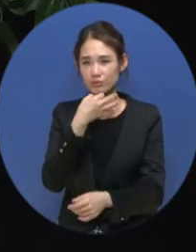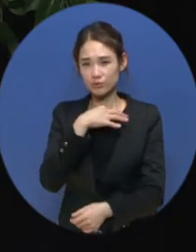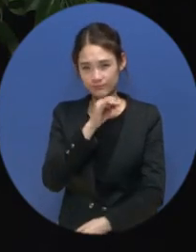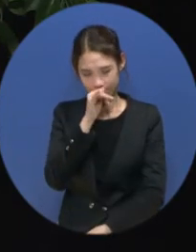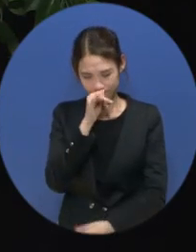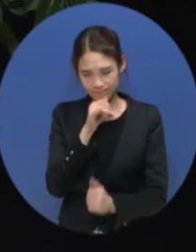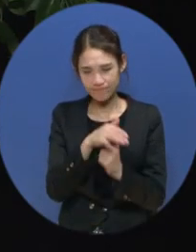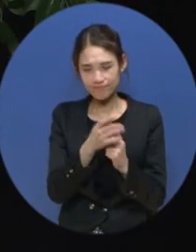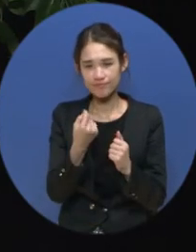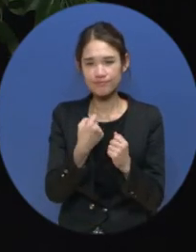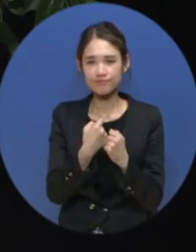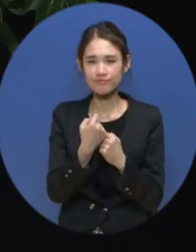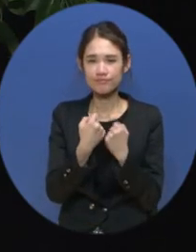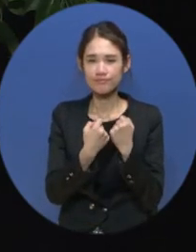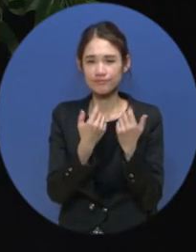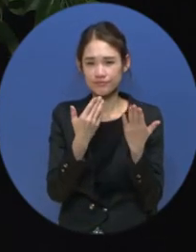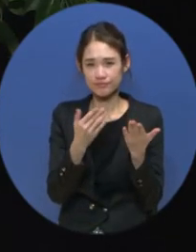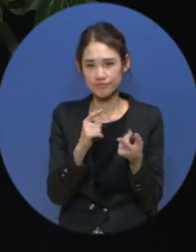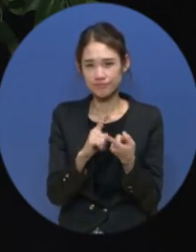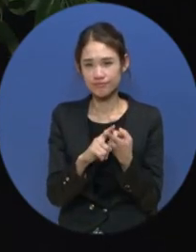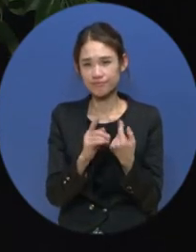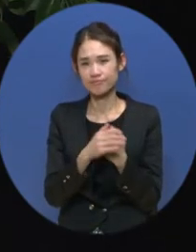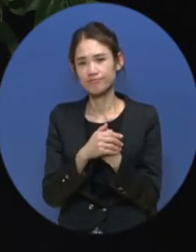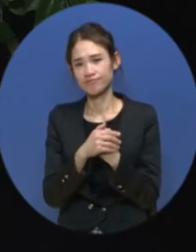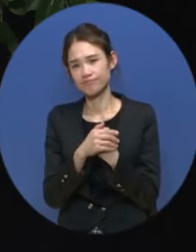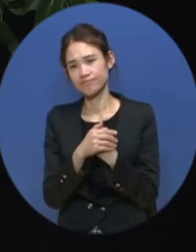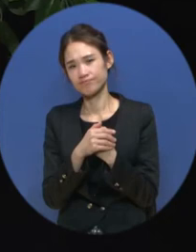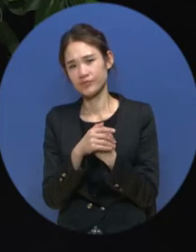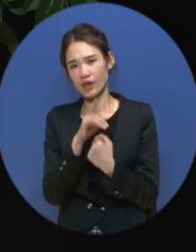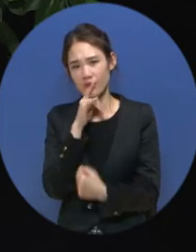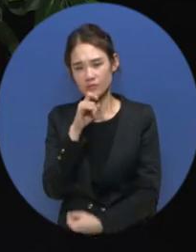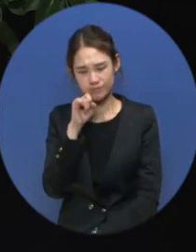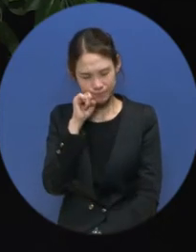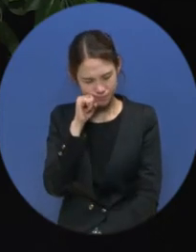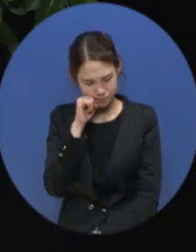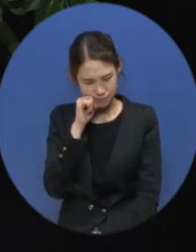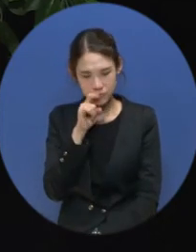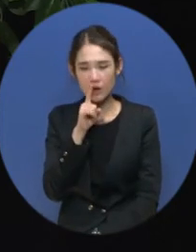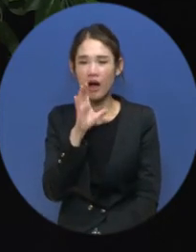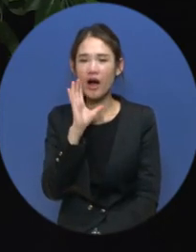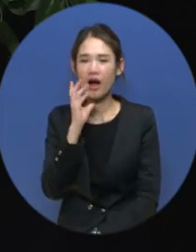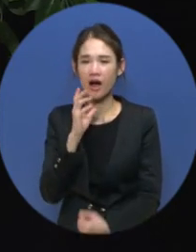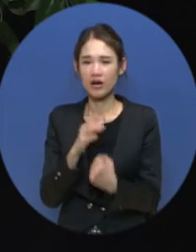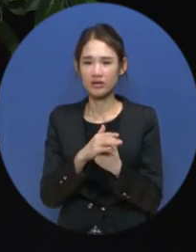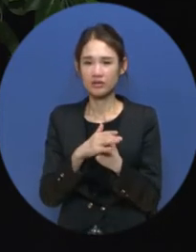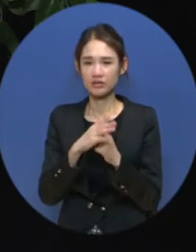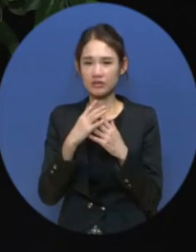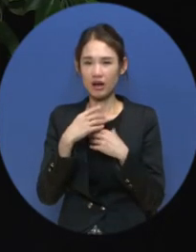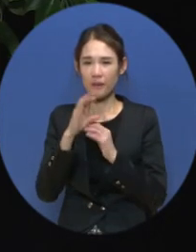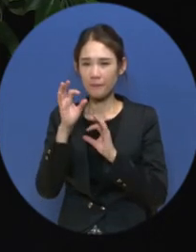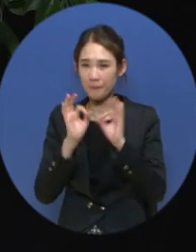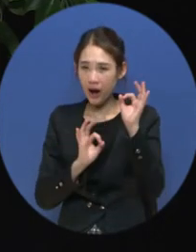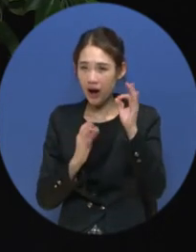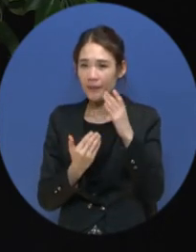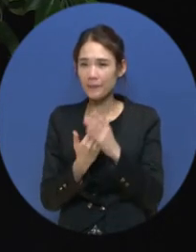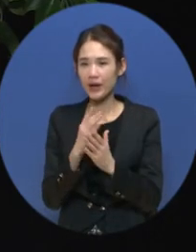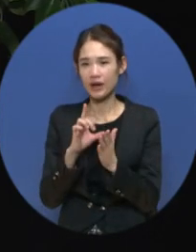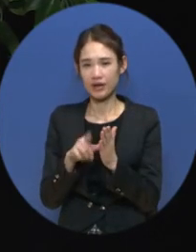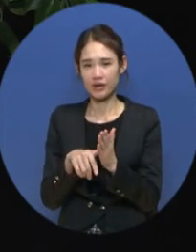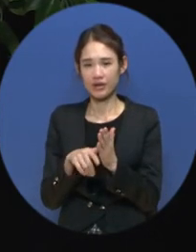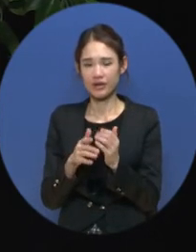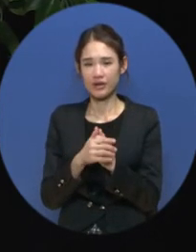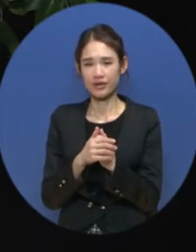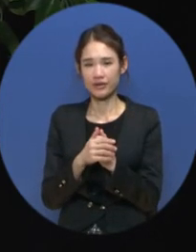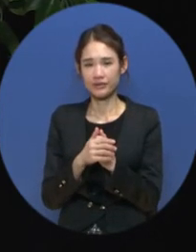있었고요. 또 아까 제가 말씀드렸듯이 말을 못하는 아이들이기 때문에 안전사고가 났을 때 네, 뭐